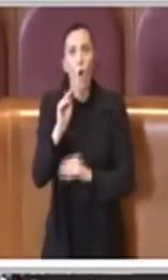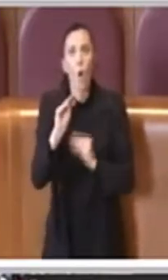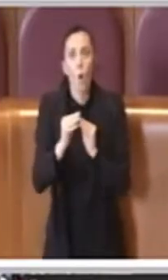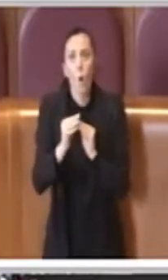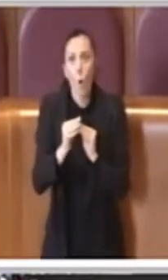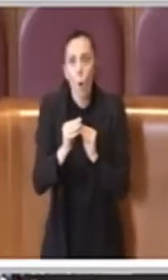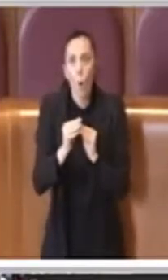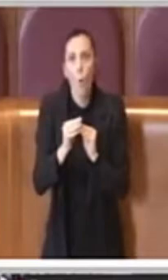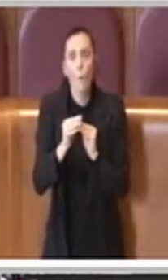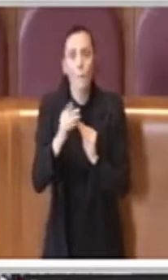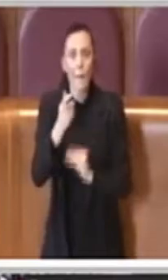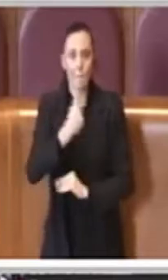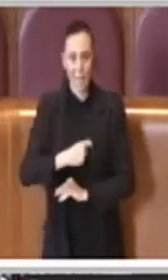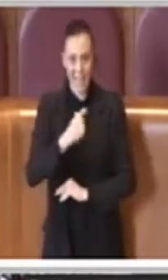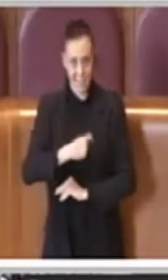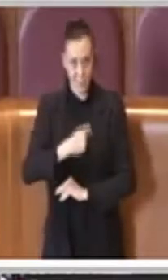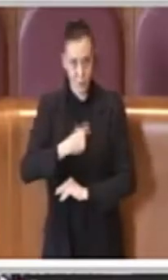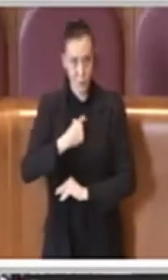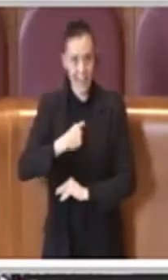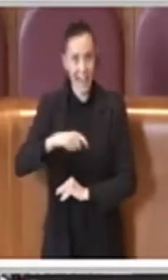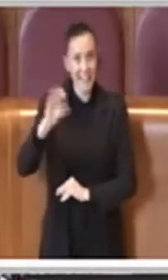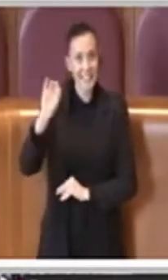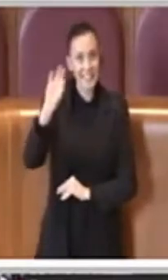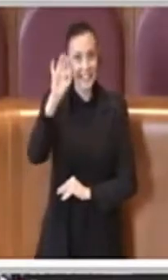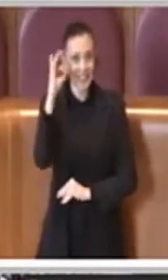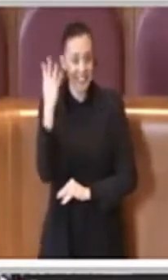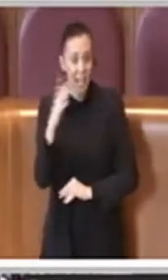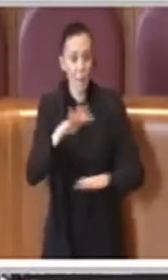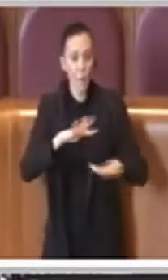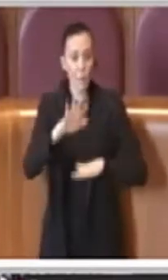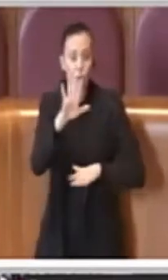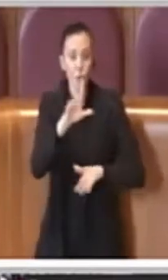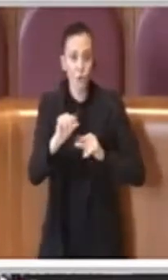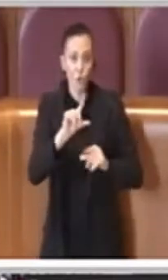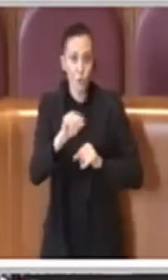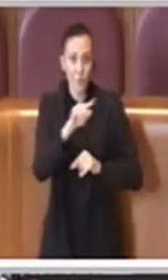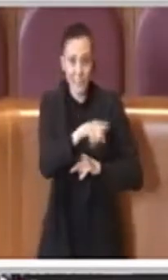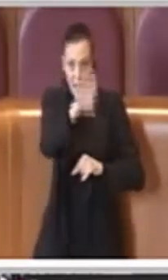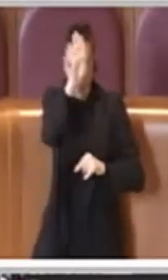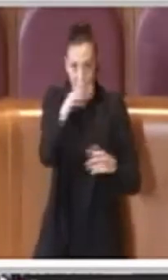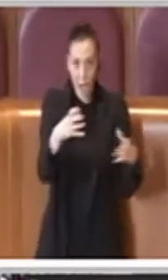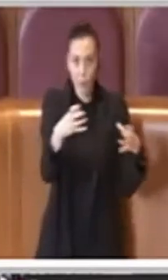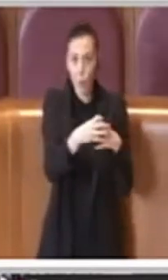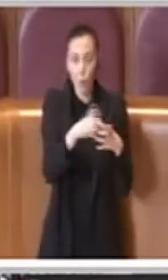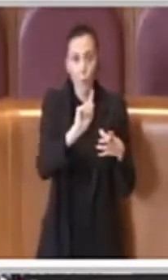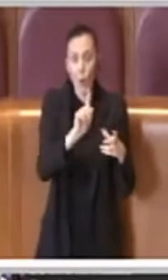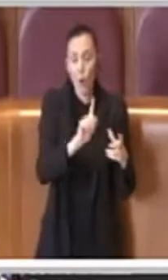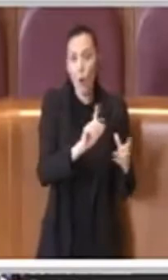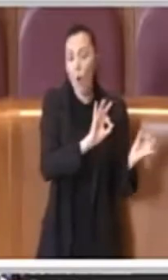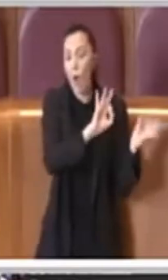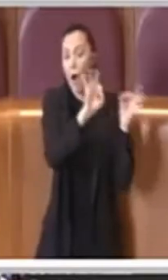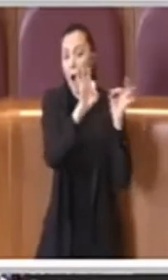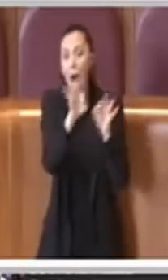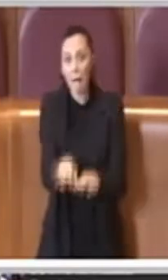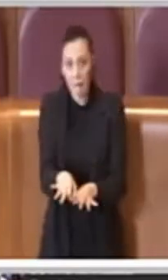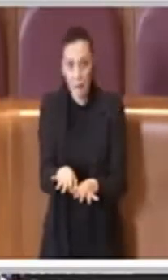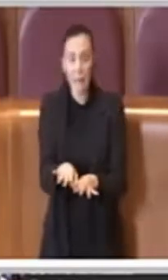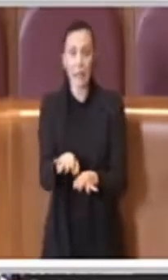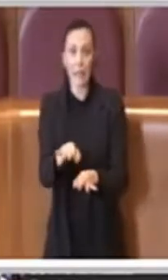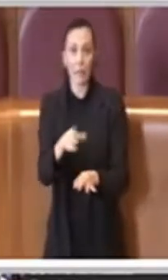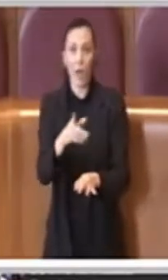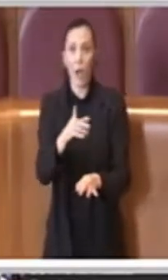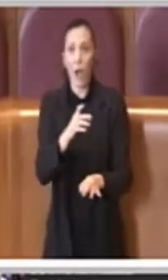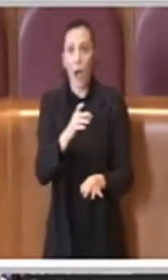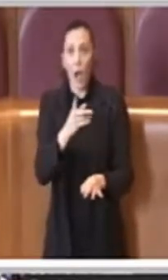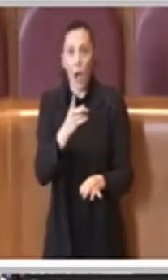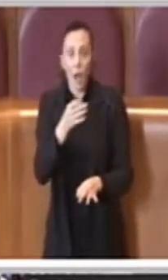non dovessero arrivare dichiarazioni a nome del Movimento 5 Stelle da parte del capogruppo o di chi altri ne avesse